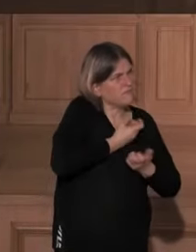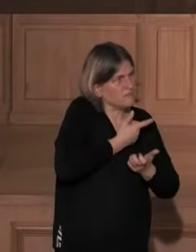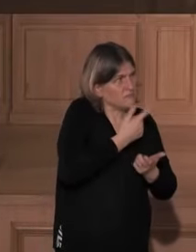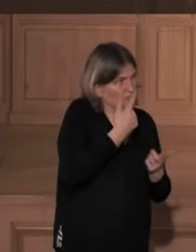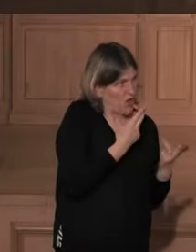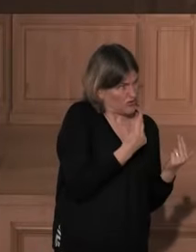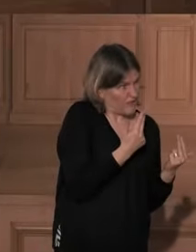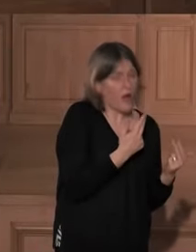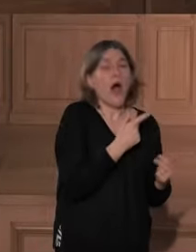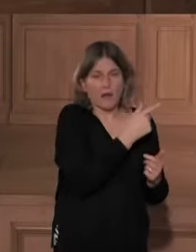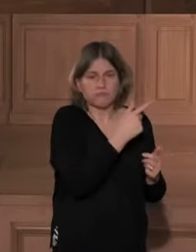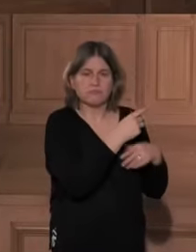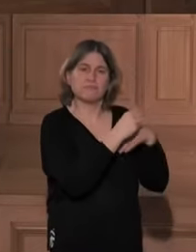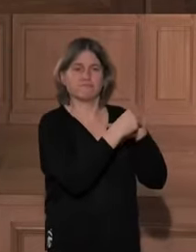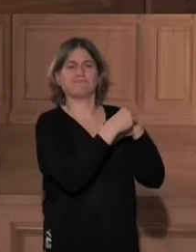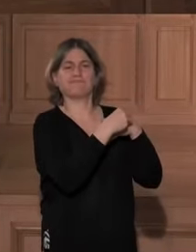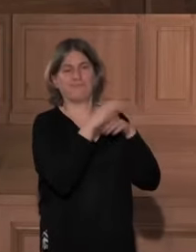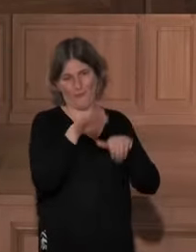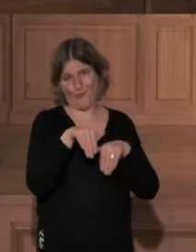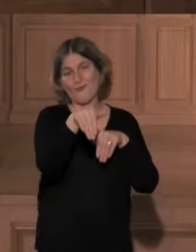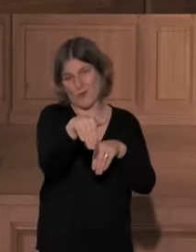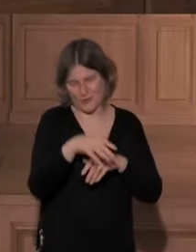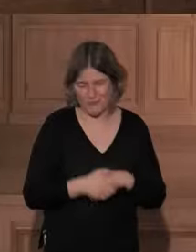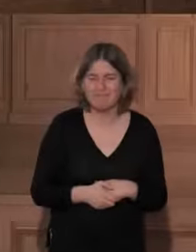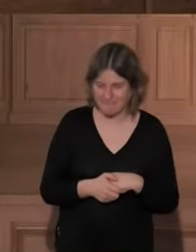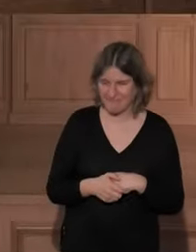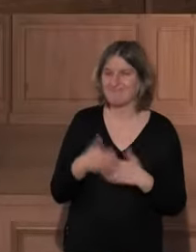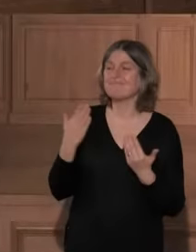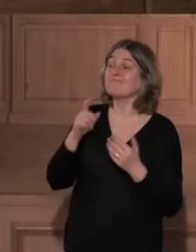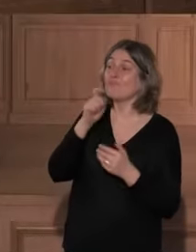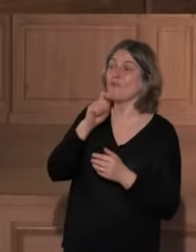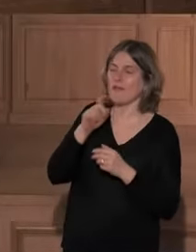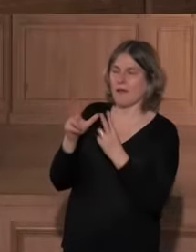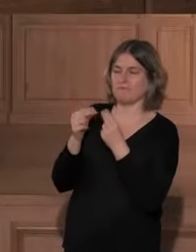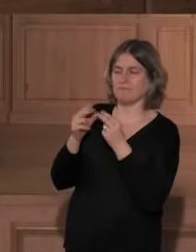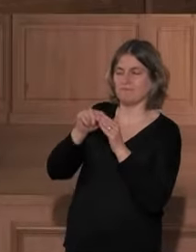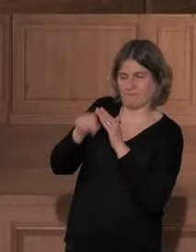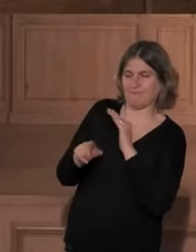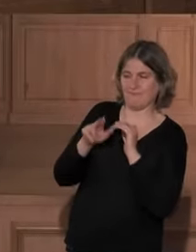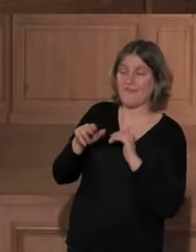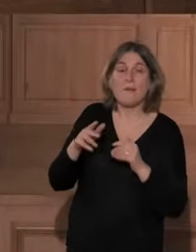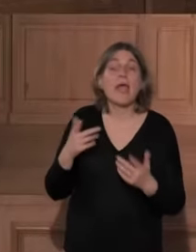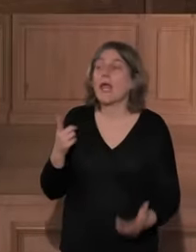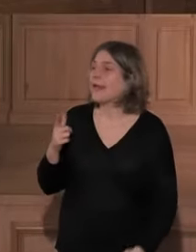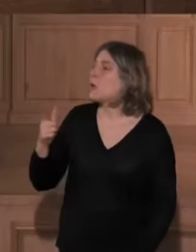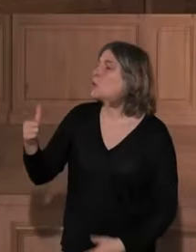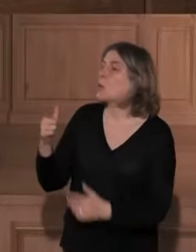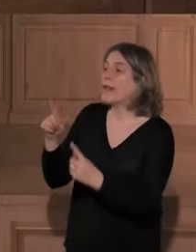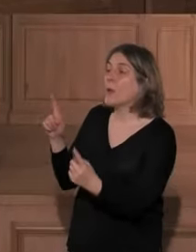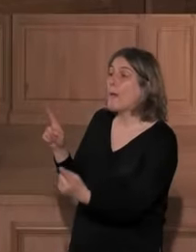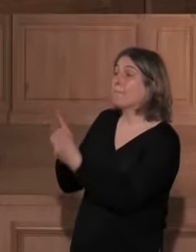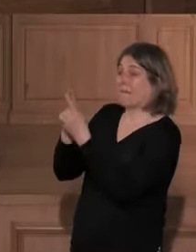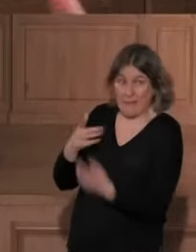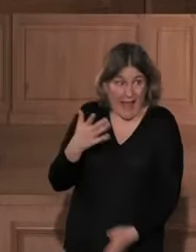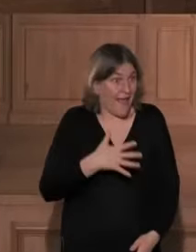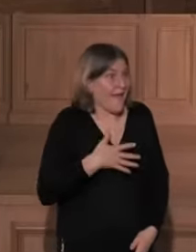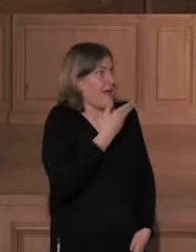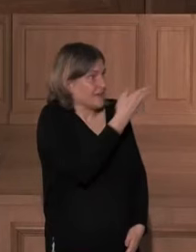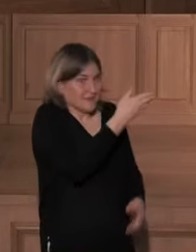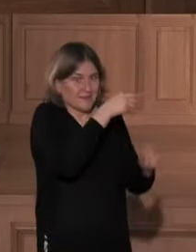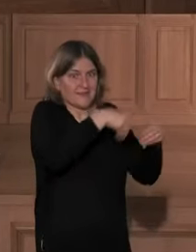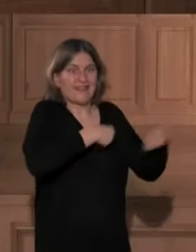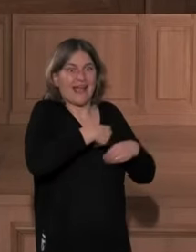Voilà. On en parlera un peu tout à l'heure. De ça fait partie. Et alors, votre rencontre, comment elle s'est faite? C'est par moi. Qui